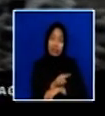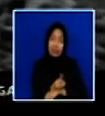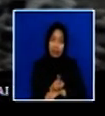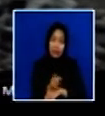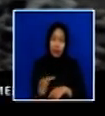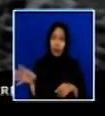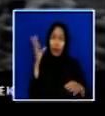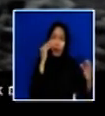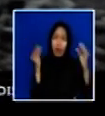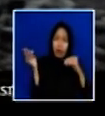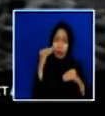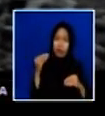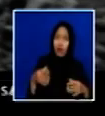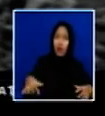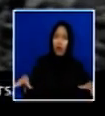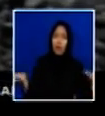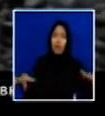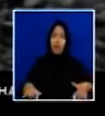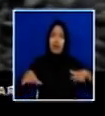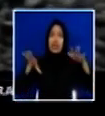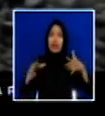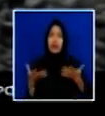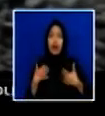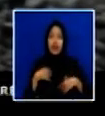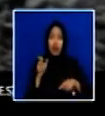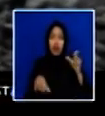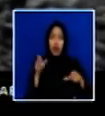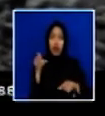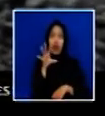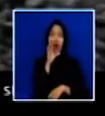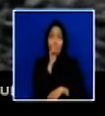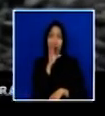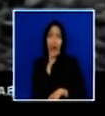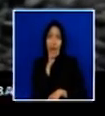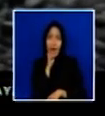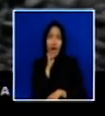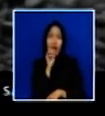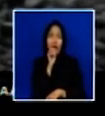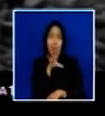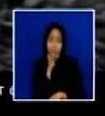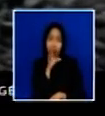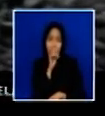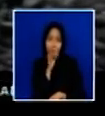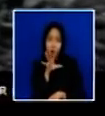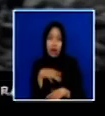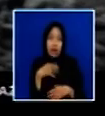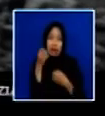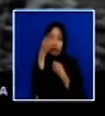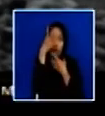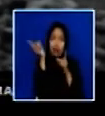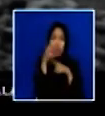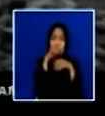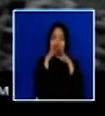tiba-tiba gimana ya Hai seorang yang menerjang sekali ah keras ada info dari seri